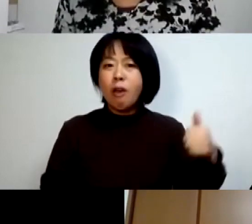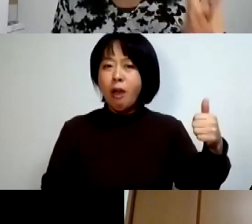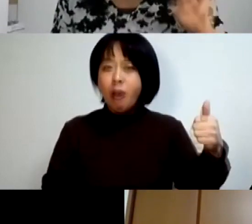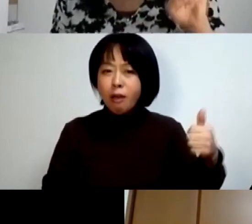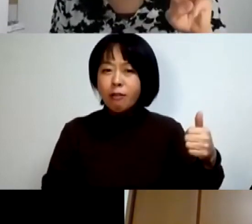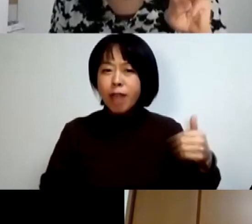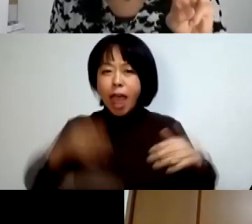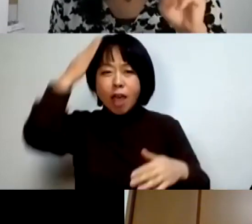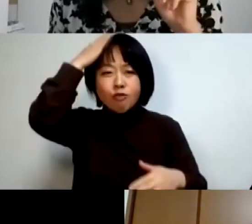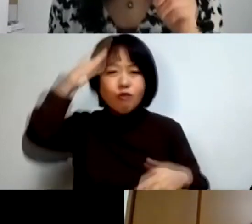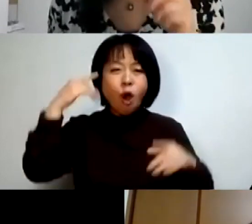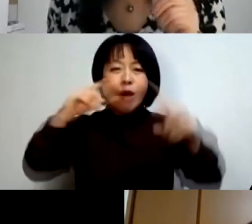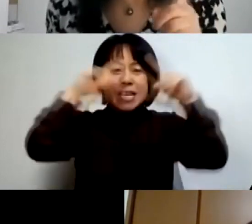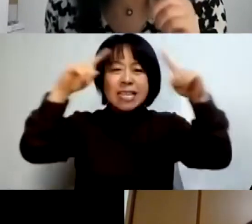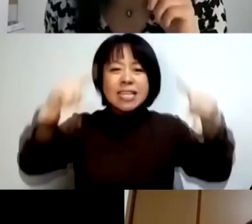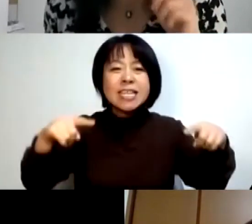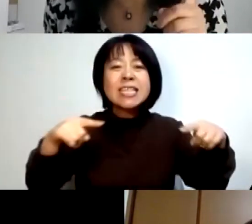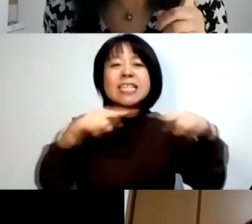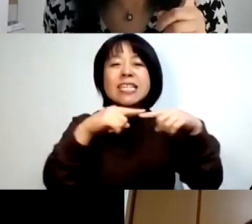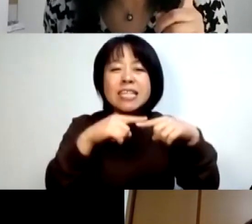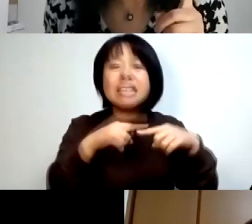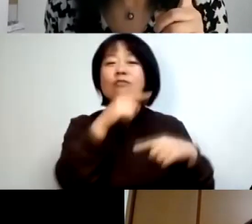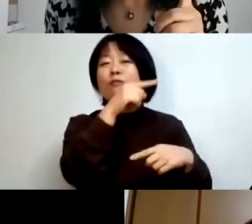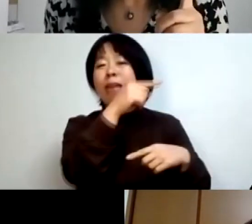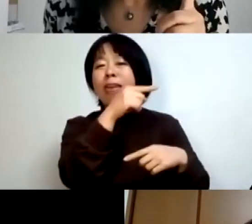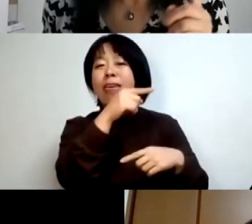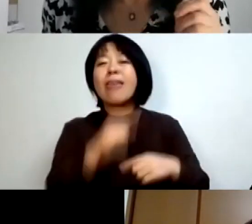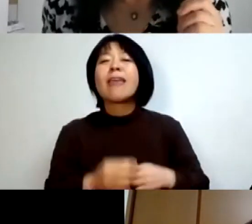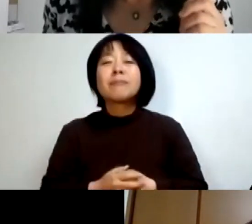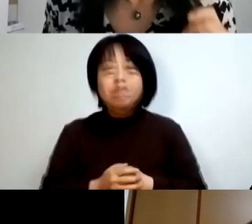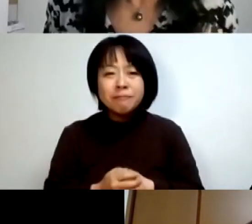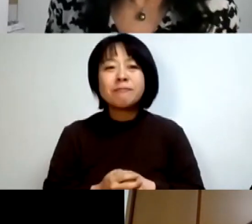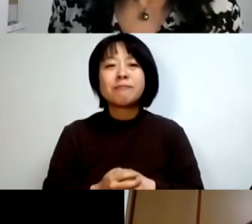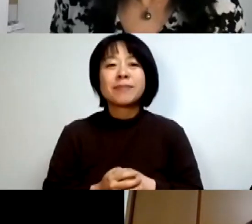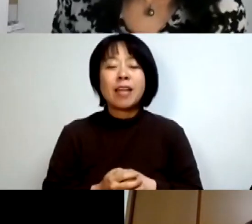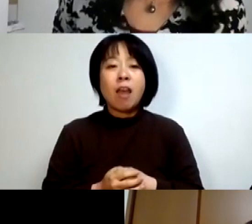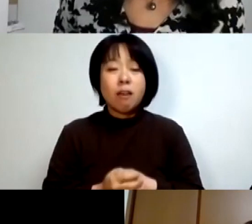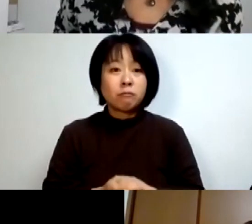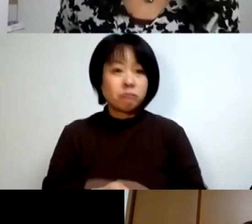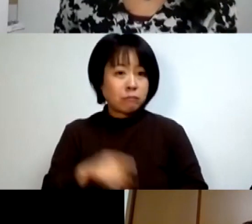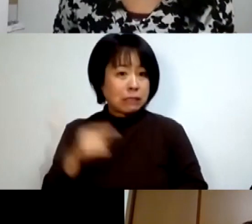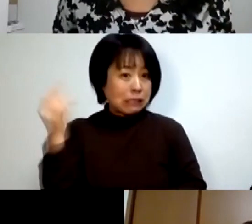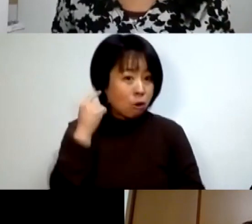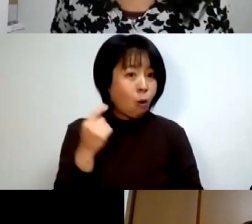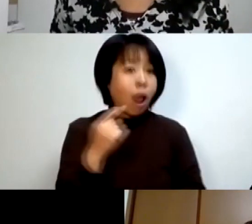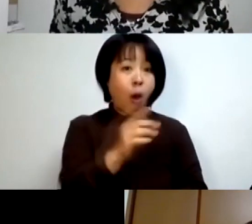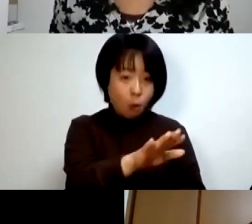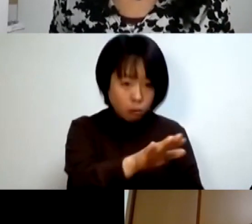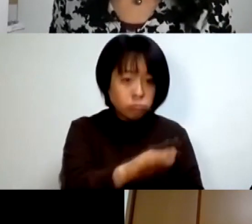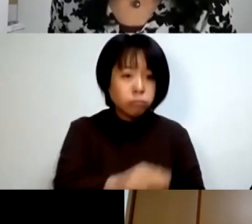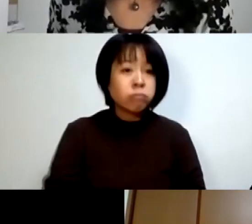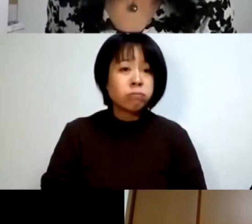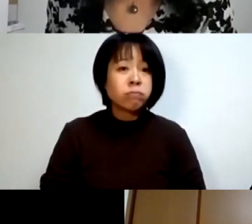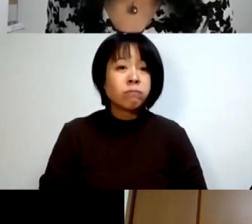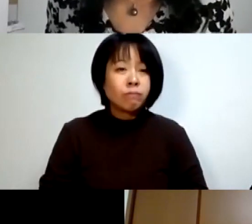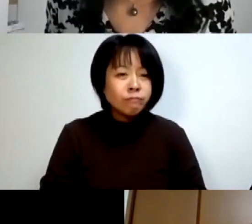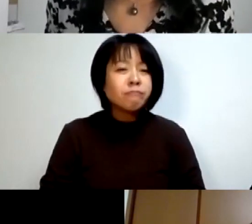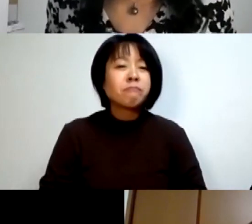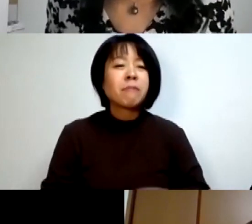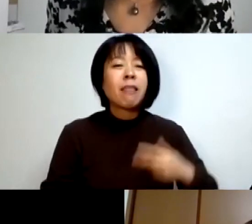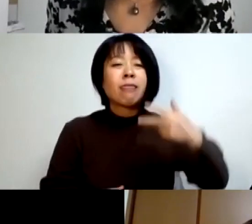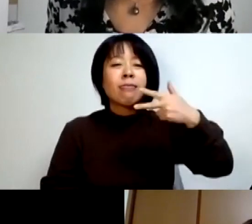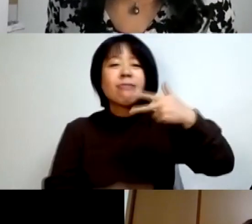でおる3つのうちの1つがそうなんや。聞こえとるんやろ。入っておい